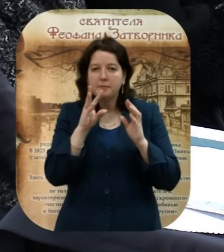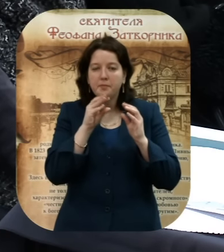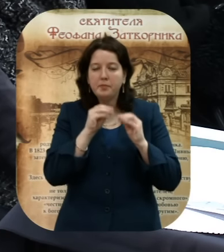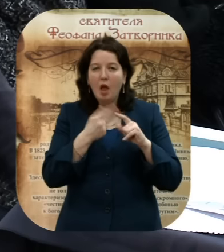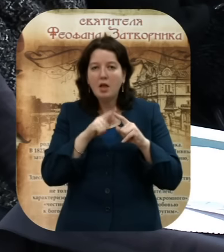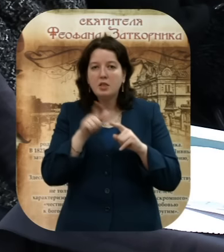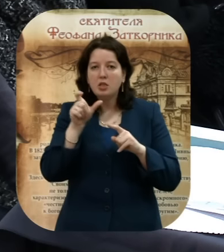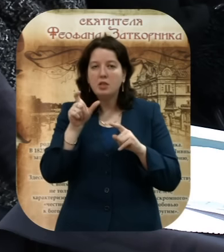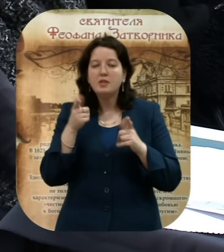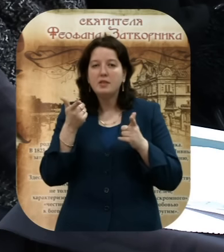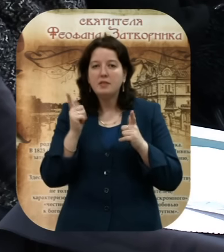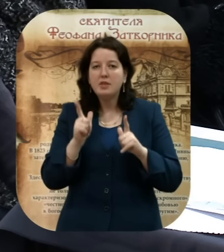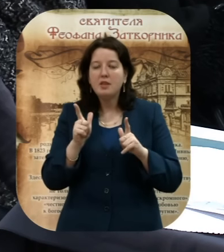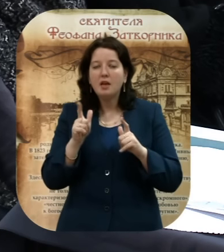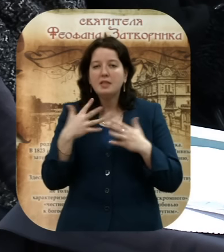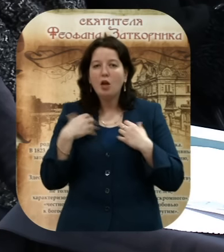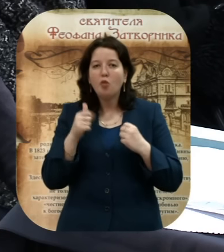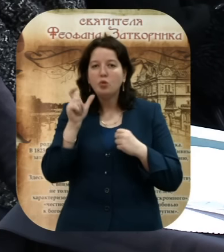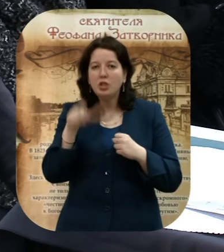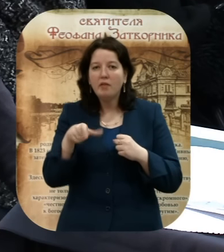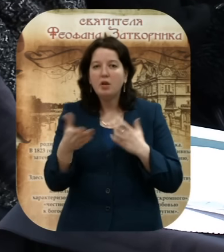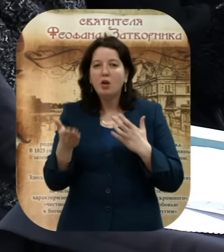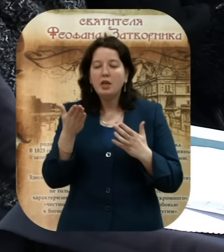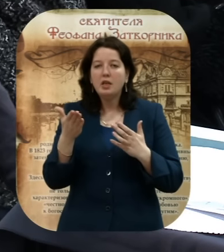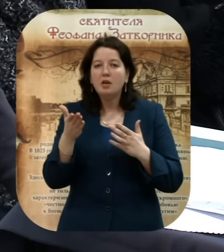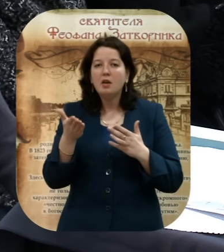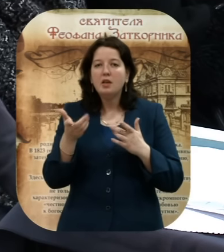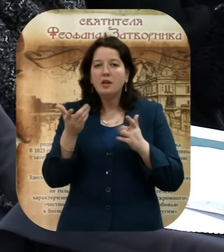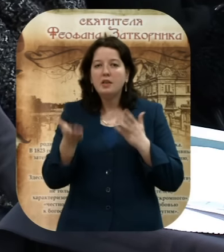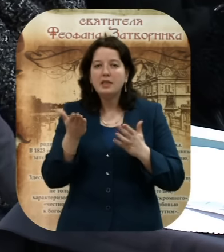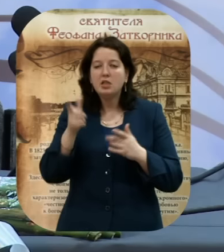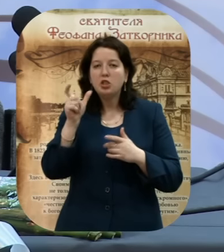соборующемуся прощаются нераскаянные и забытые грехи?